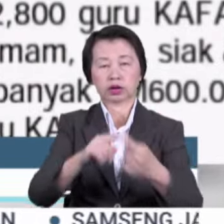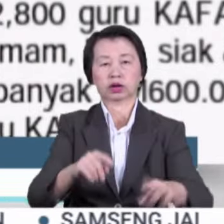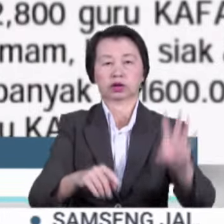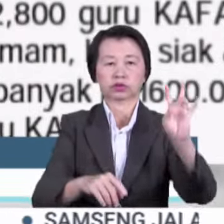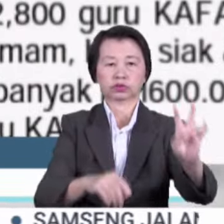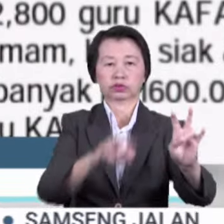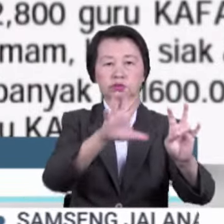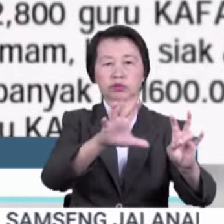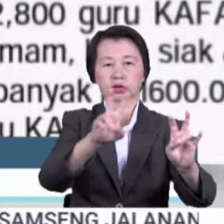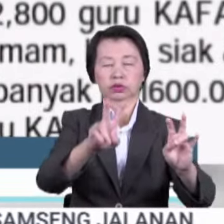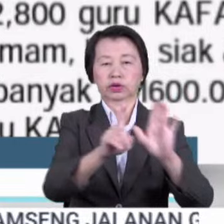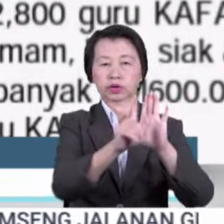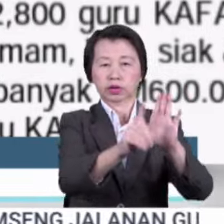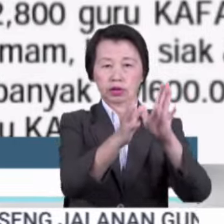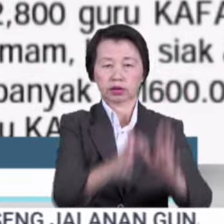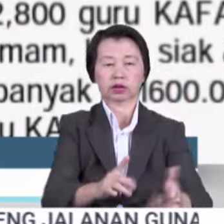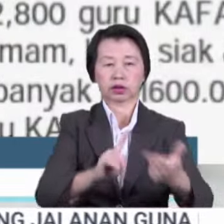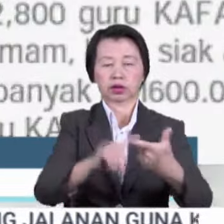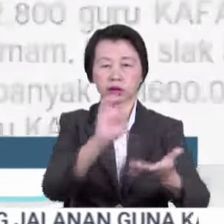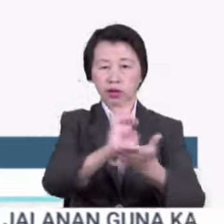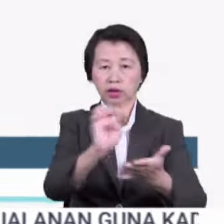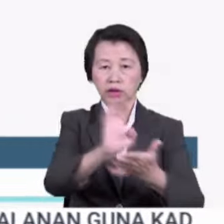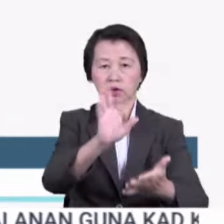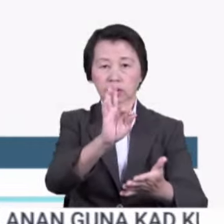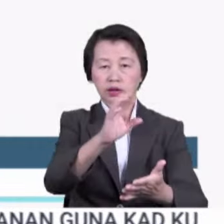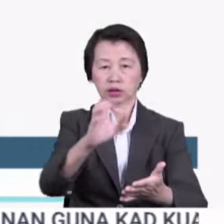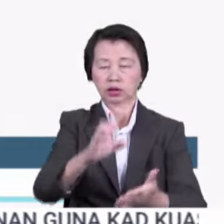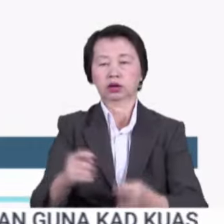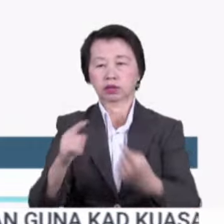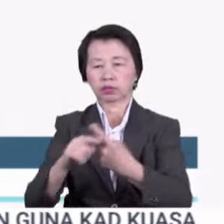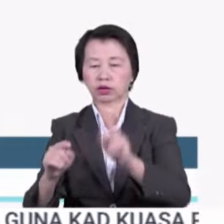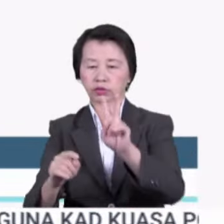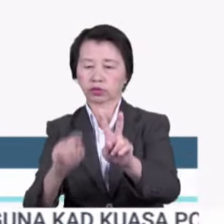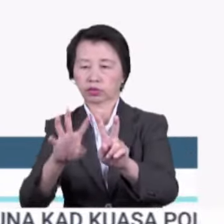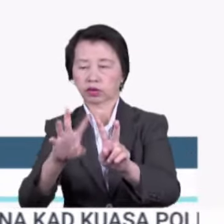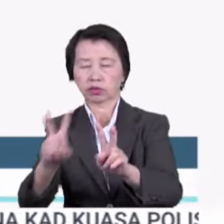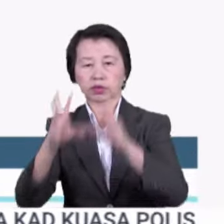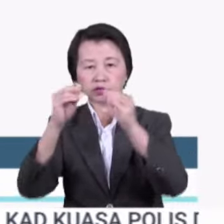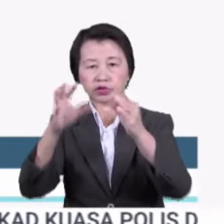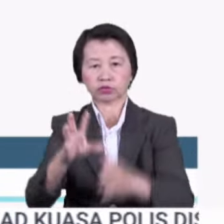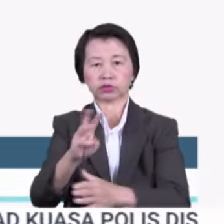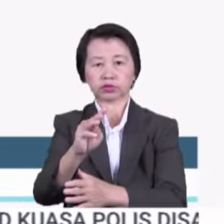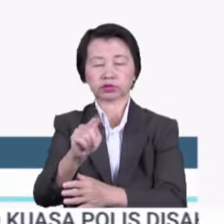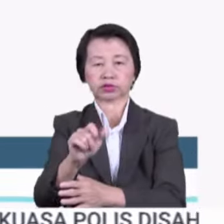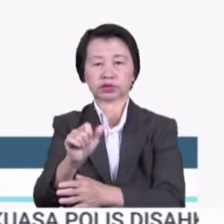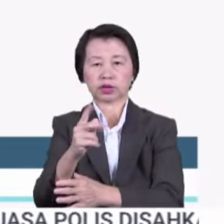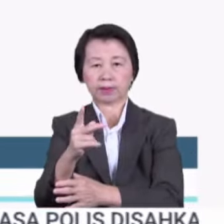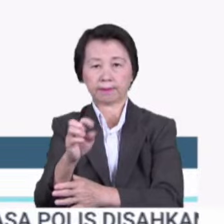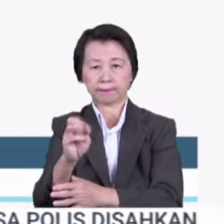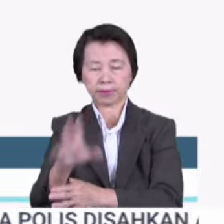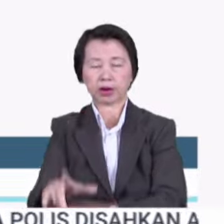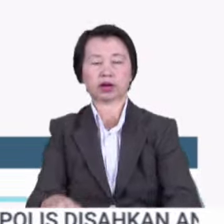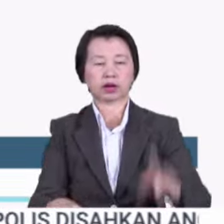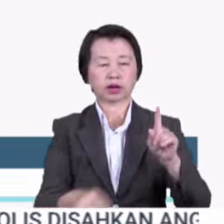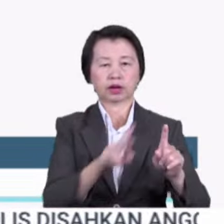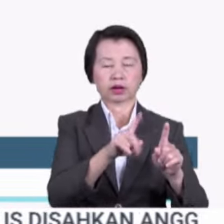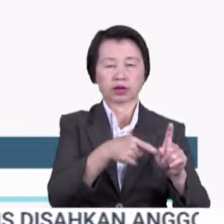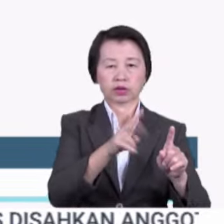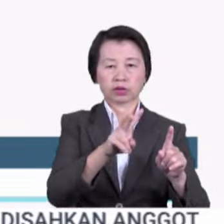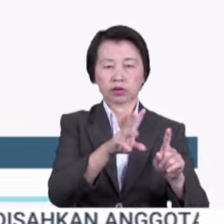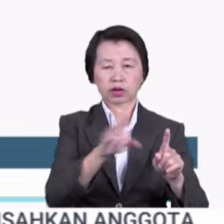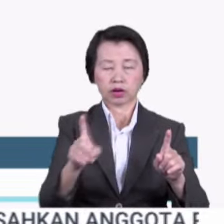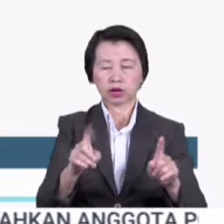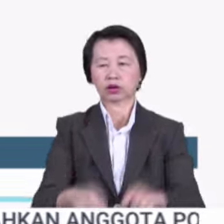752 Imam Elang 900 Ringgit kepada 242 guru takmir dan 1.261 Ringgit